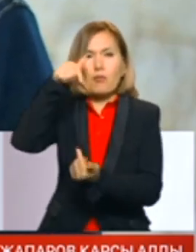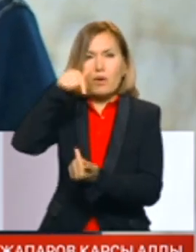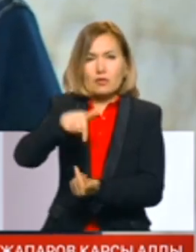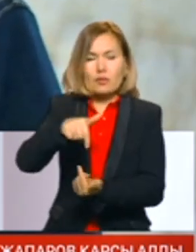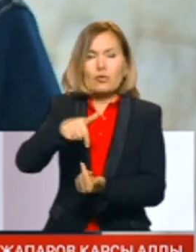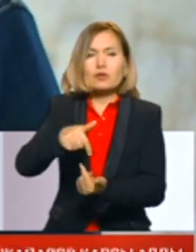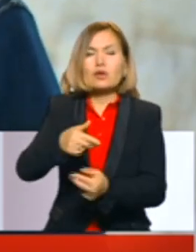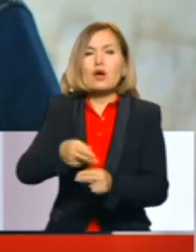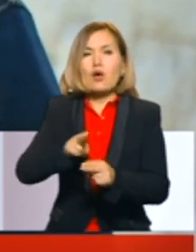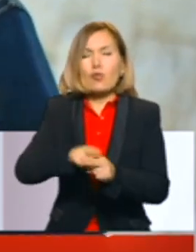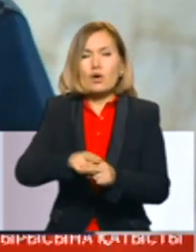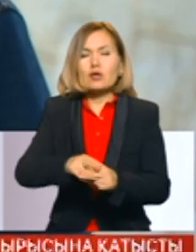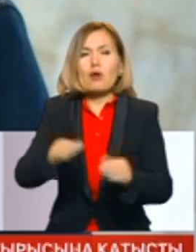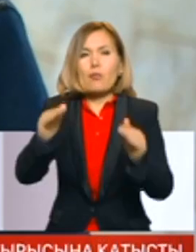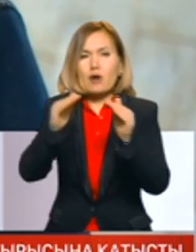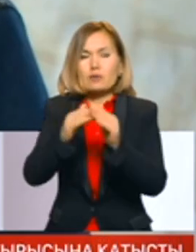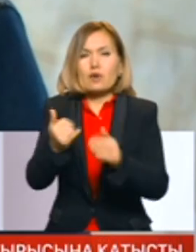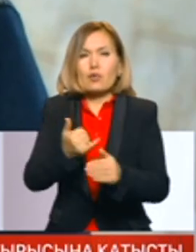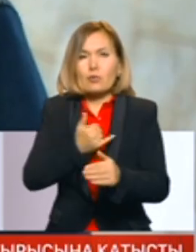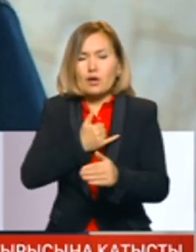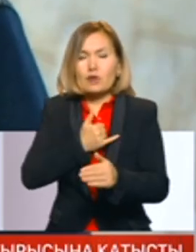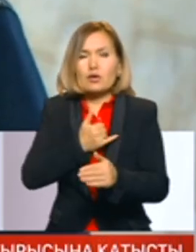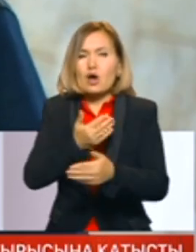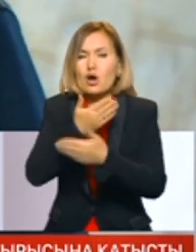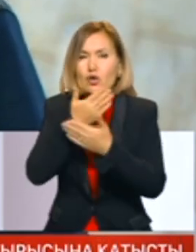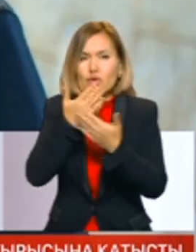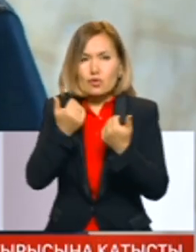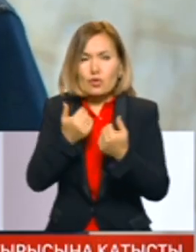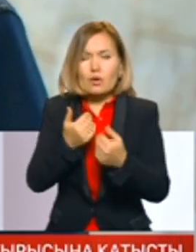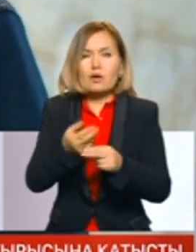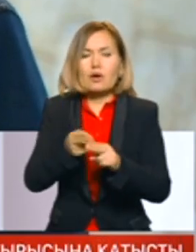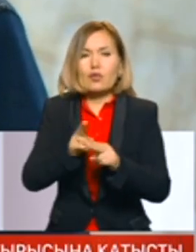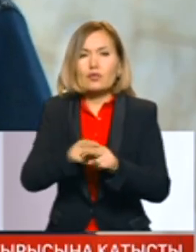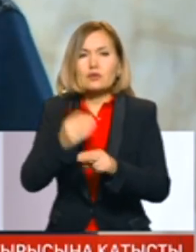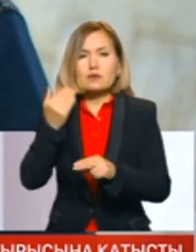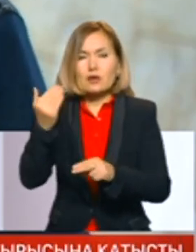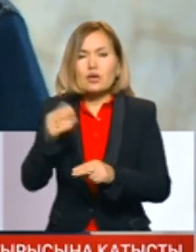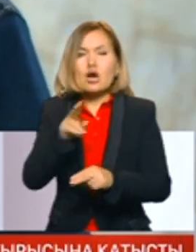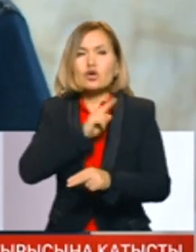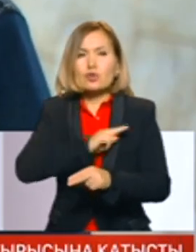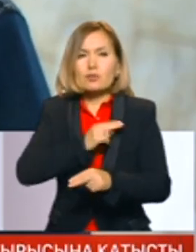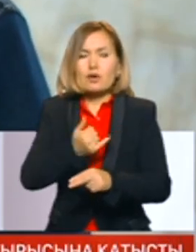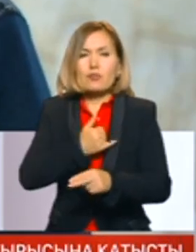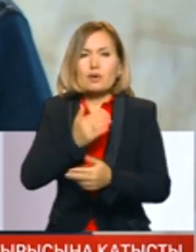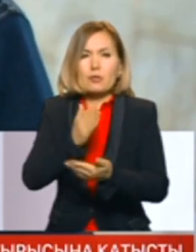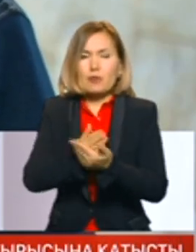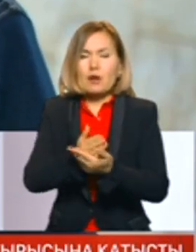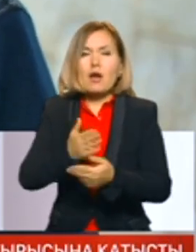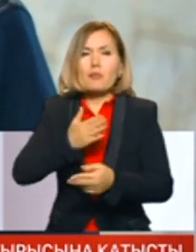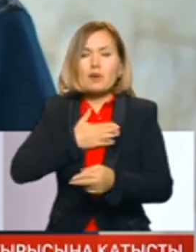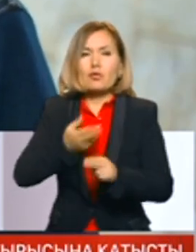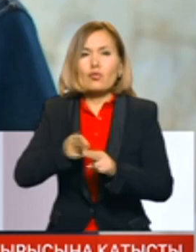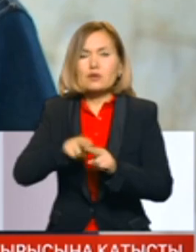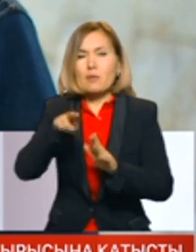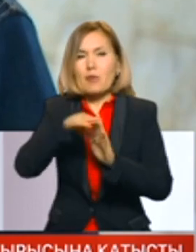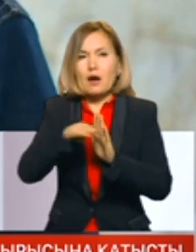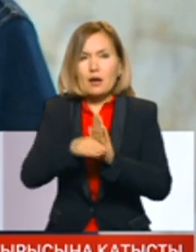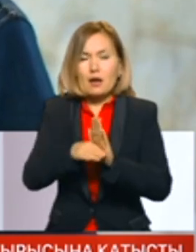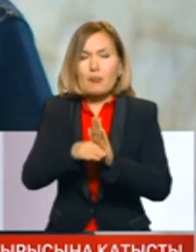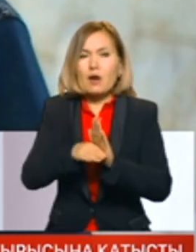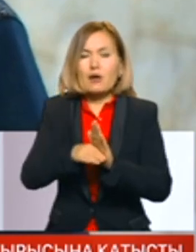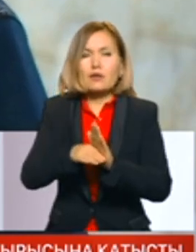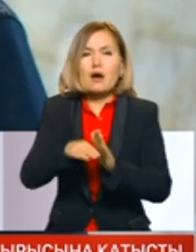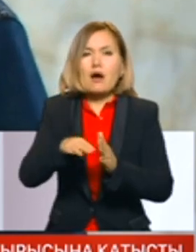былай айтқанда басында қандай да бір имущество жоқ, жаңағыдай жұмысым бар, бірақ соның өзінде мен осы